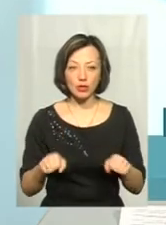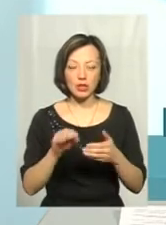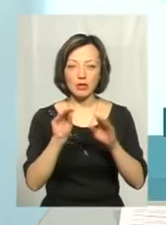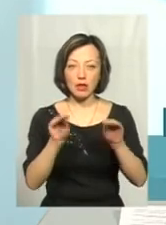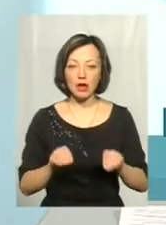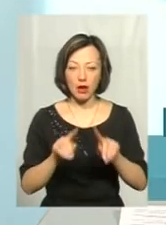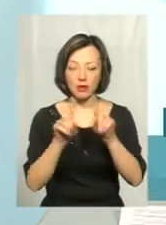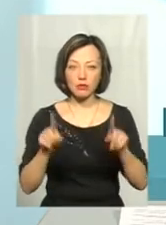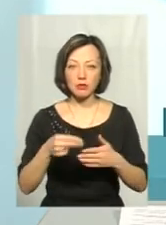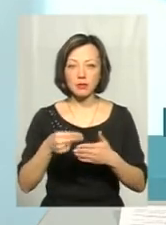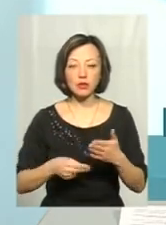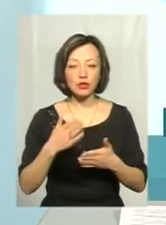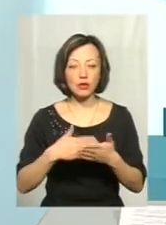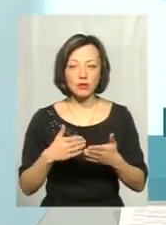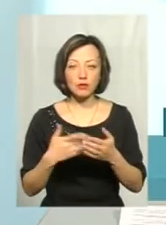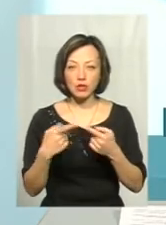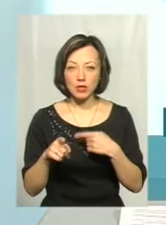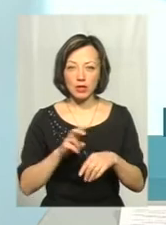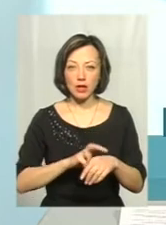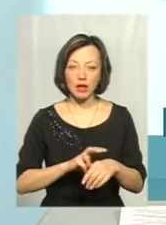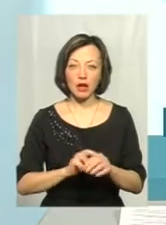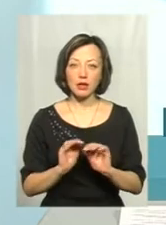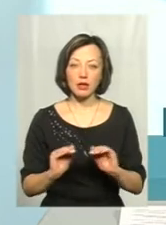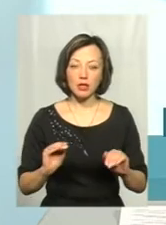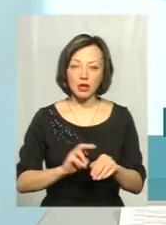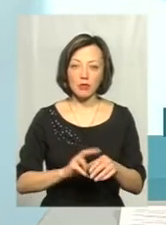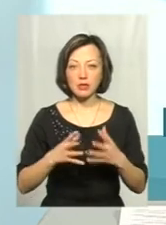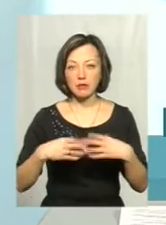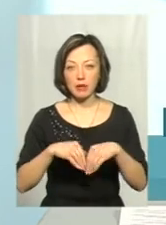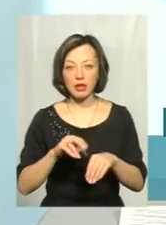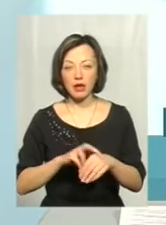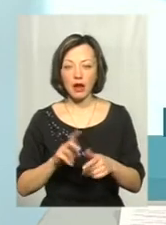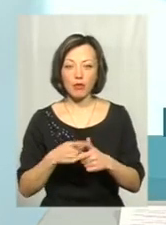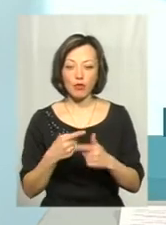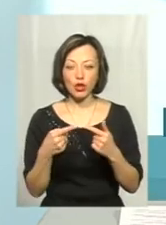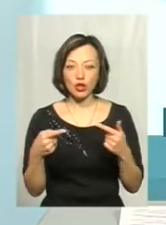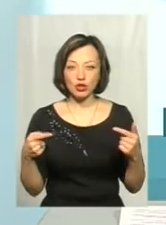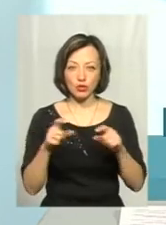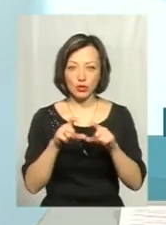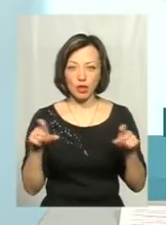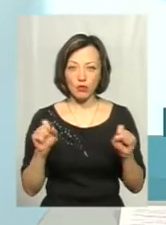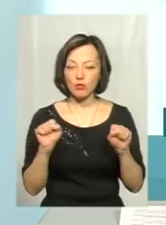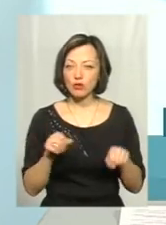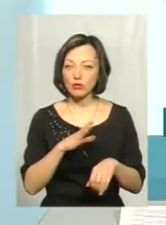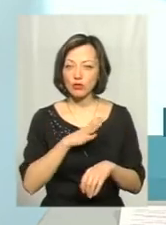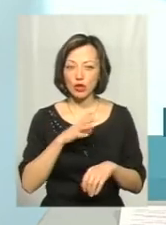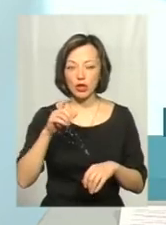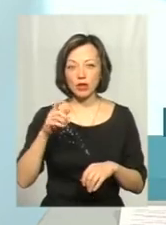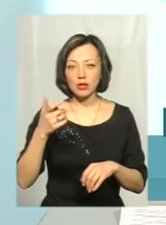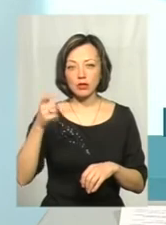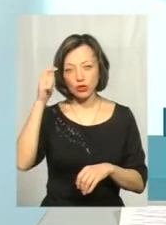декларацію підписати зовсім з іншими лікарем. Це може бути педіатр або також сімейний лікар або іншого закладу. Тобто може бути, що чоловік